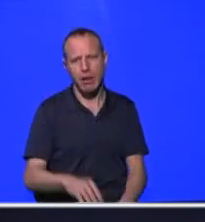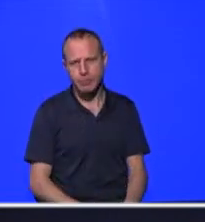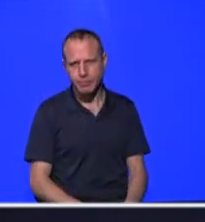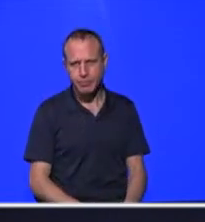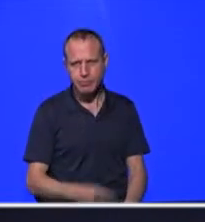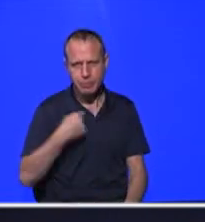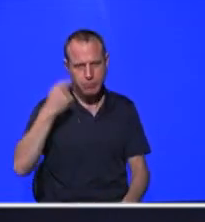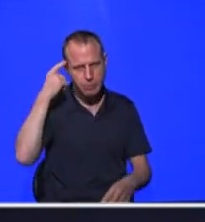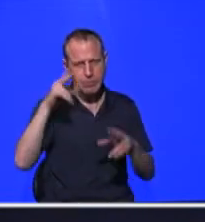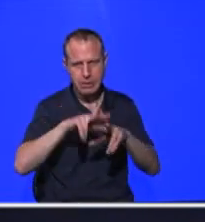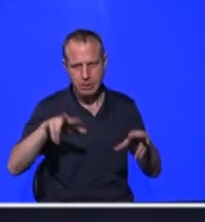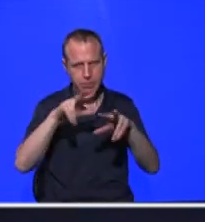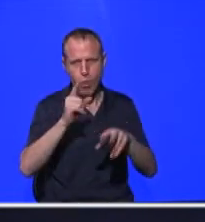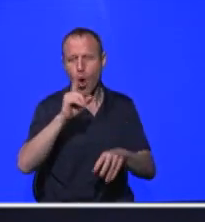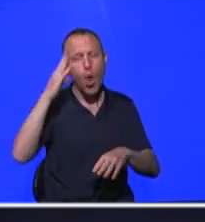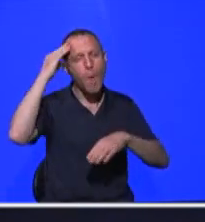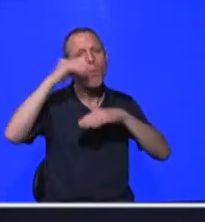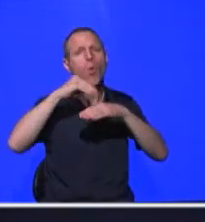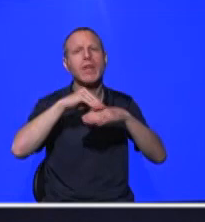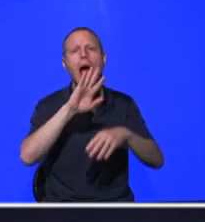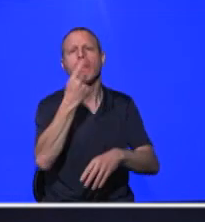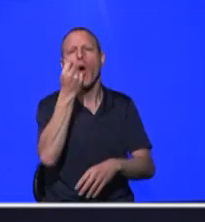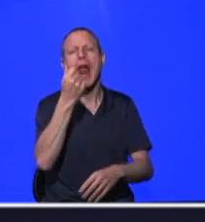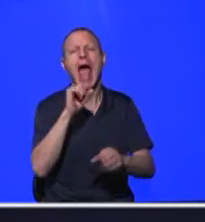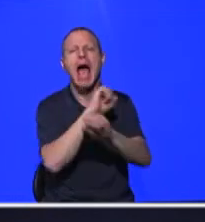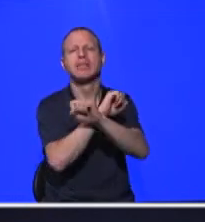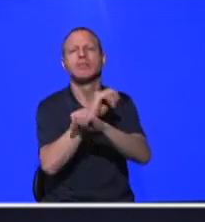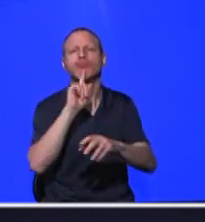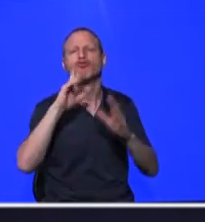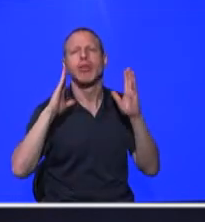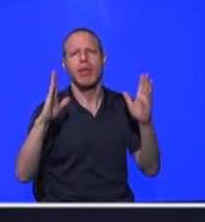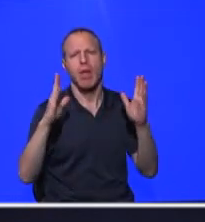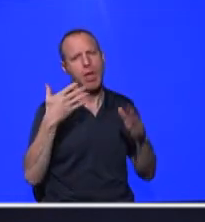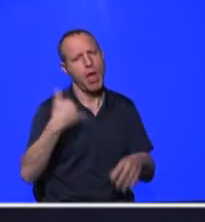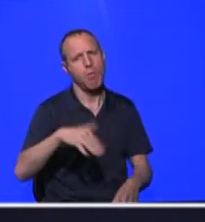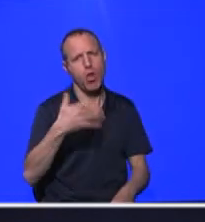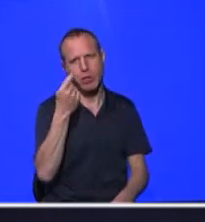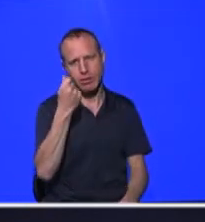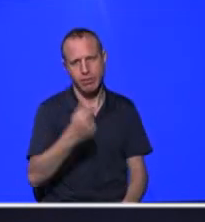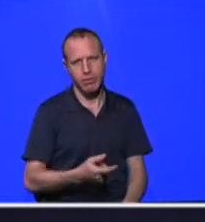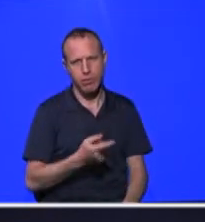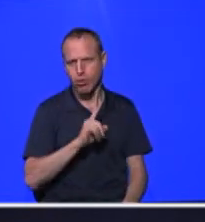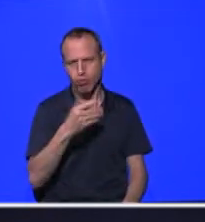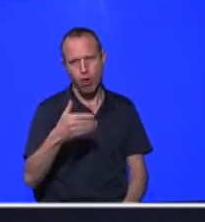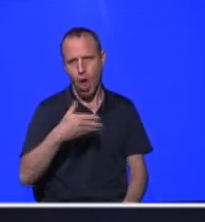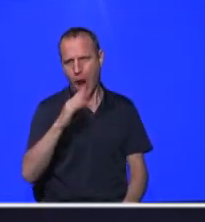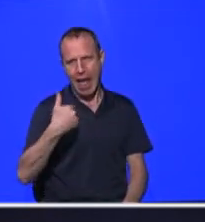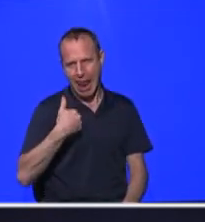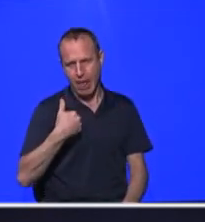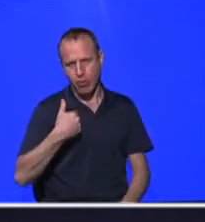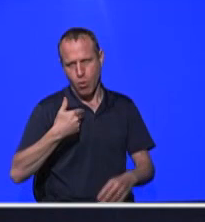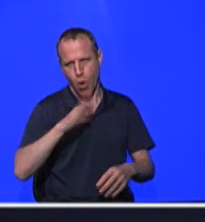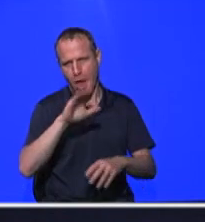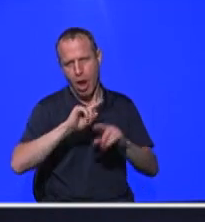אני חושב שהציבור לא כזה מודע לכמה עולה אסיר בשנה, המון המון כסף, שלא הולך אלינו דרך אגב, הולך לכל